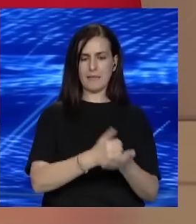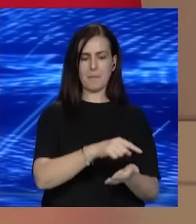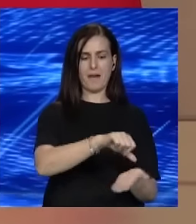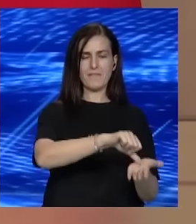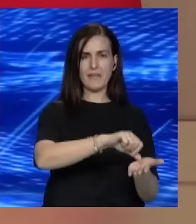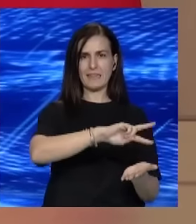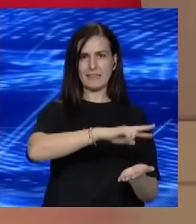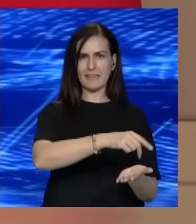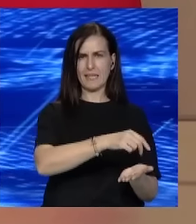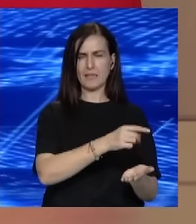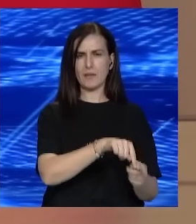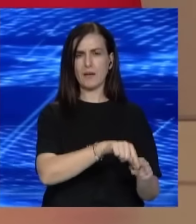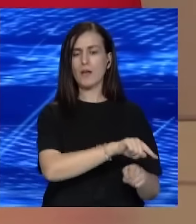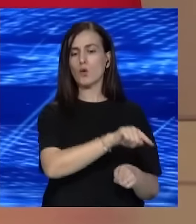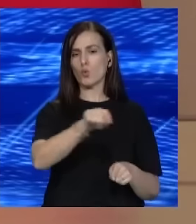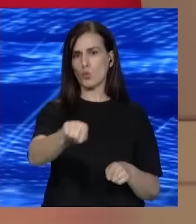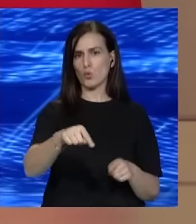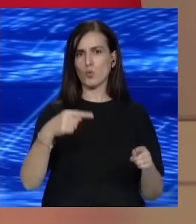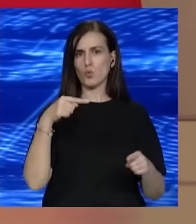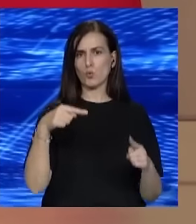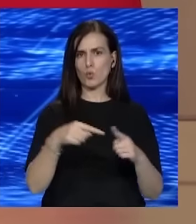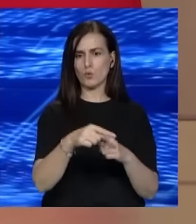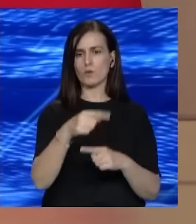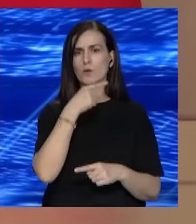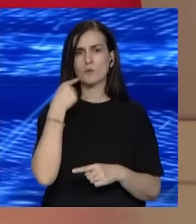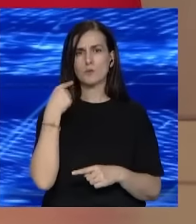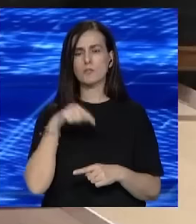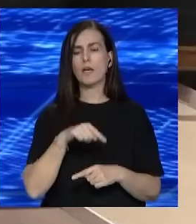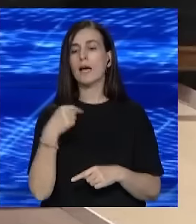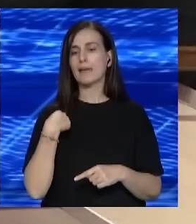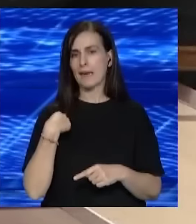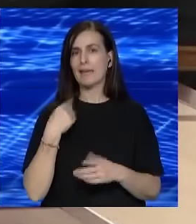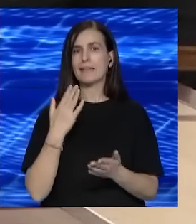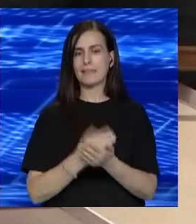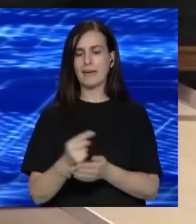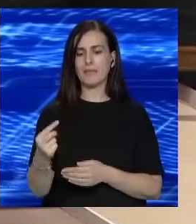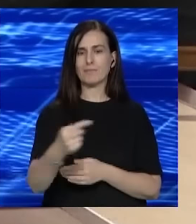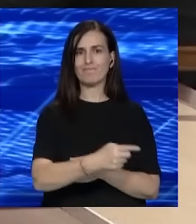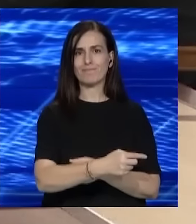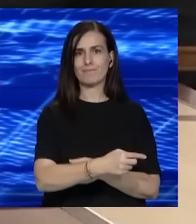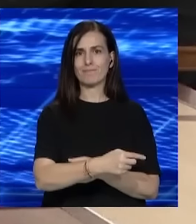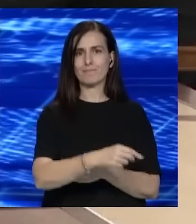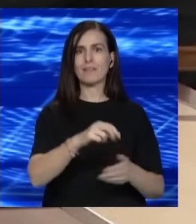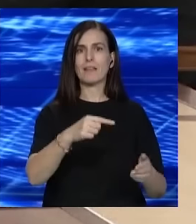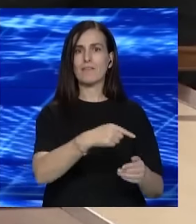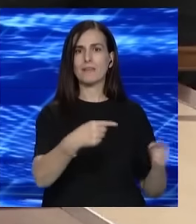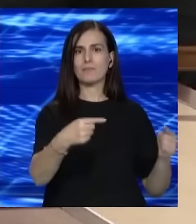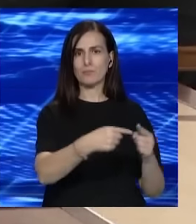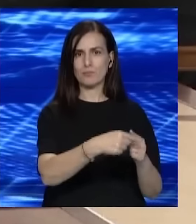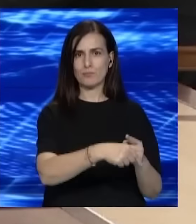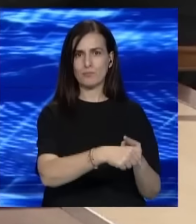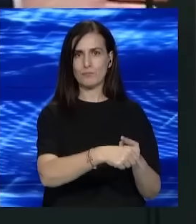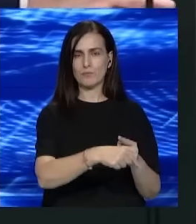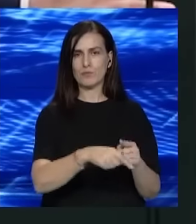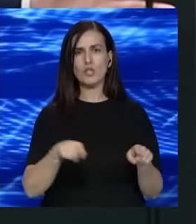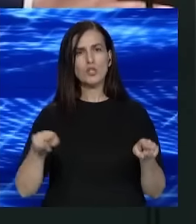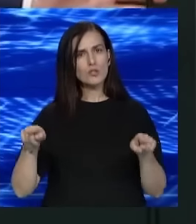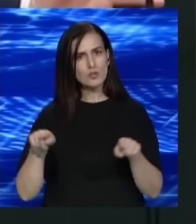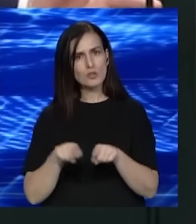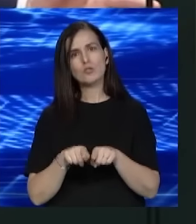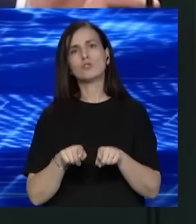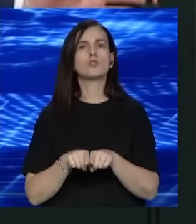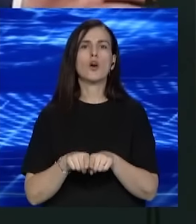sulmet përbashkëta. Kushtet se ku Rusia duhet të përdorë armë bërthamore janë tashmë të qarta. Kjo vlen edhe për Bielorusinë si shtet pjesëtar i Unionit.